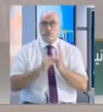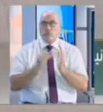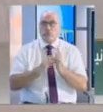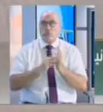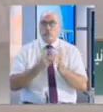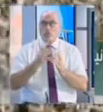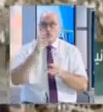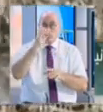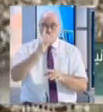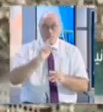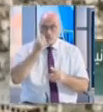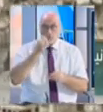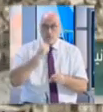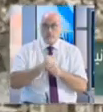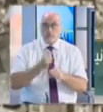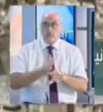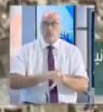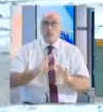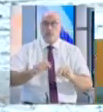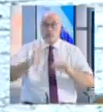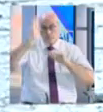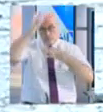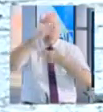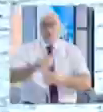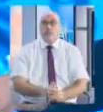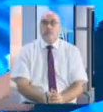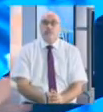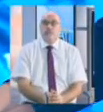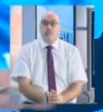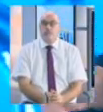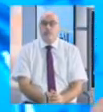حقوق الإنسان في العمل الإنساني على الأرض الفلسطينية.